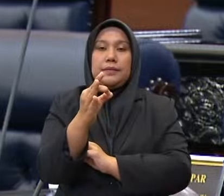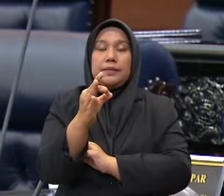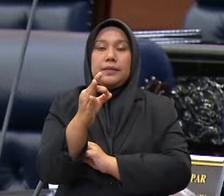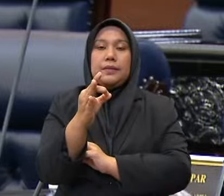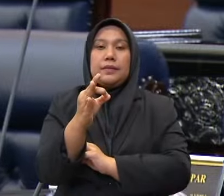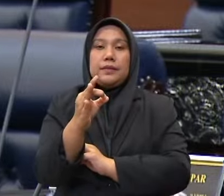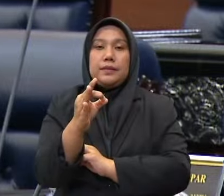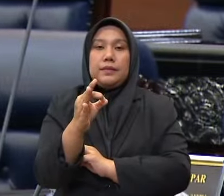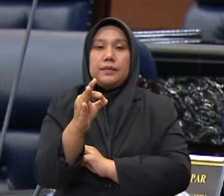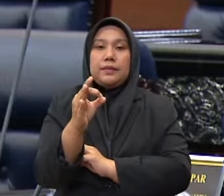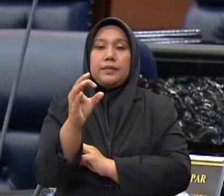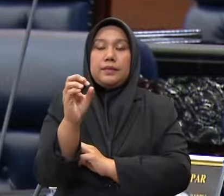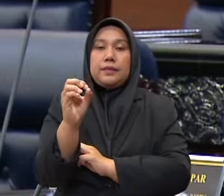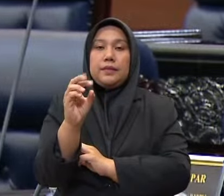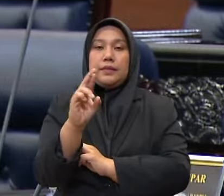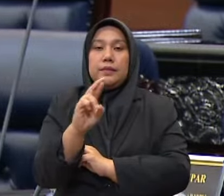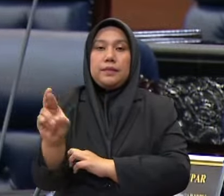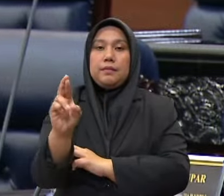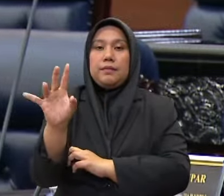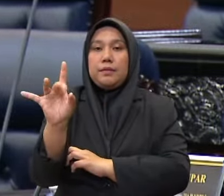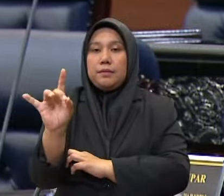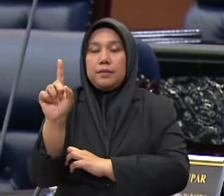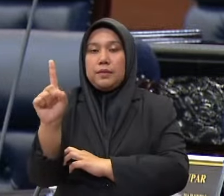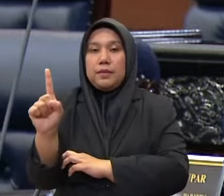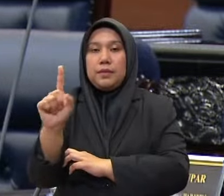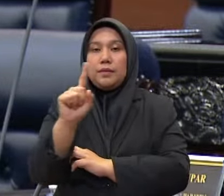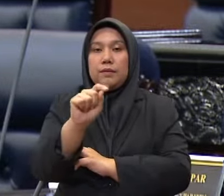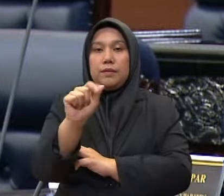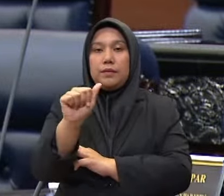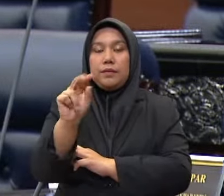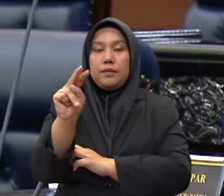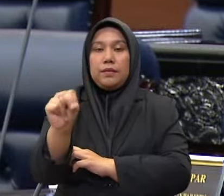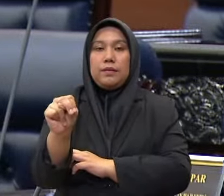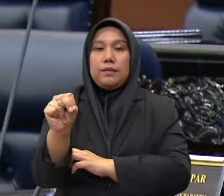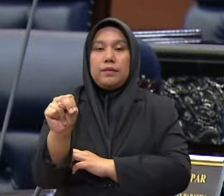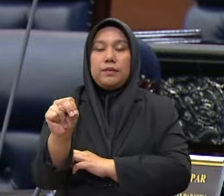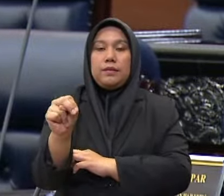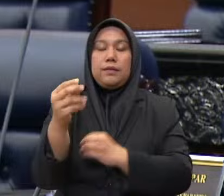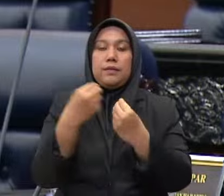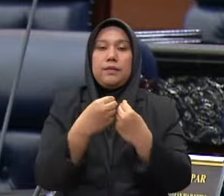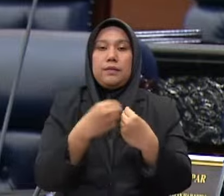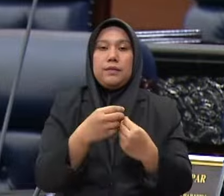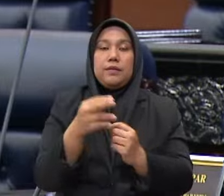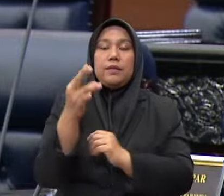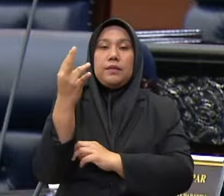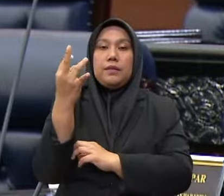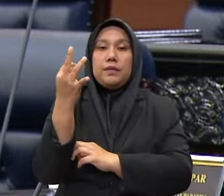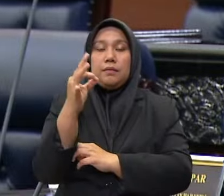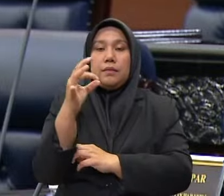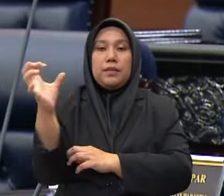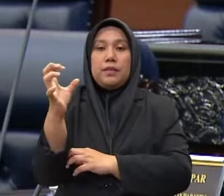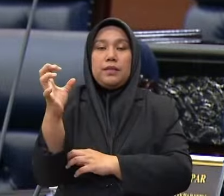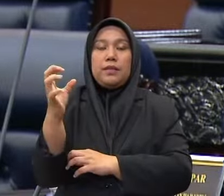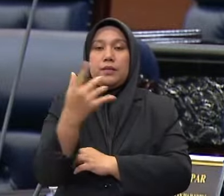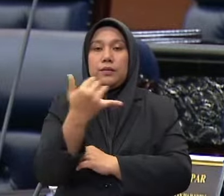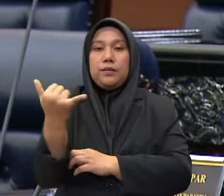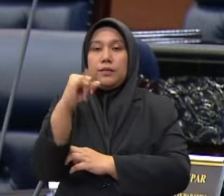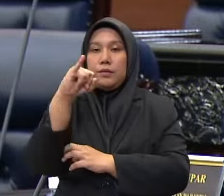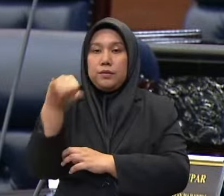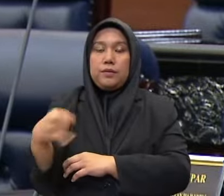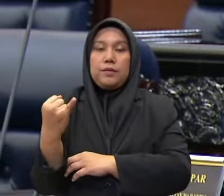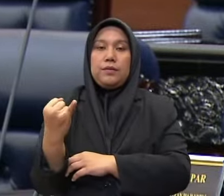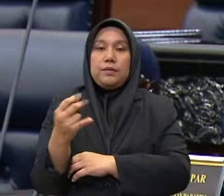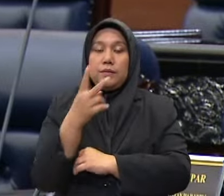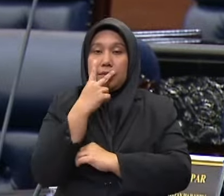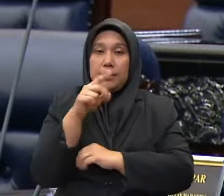19,81 Tan yang yang bernilai 75 juta tapi kalau kita semak